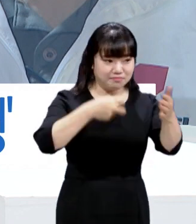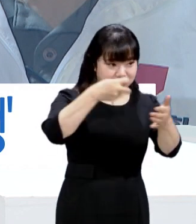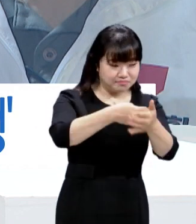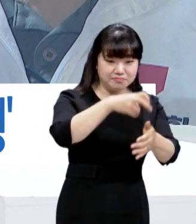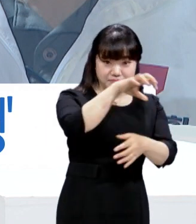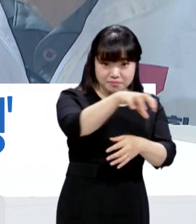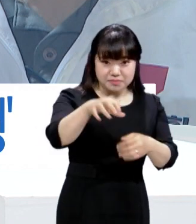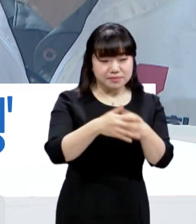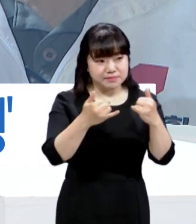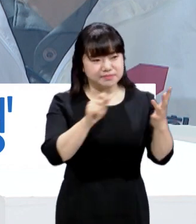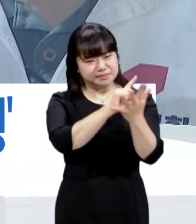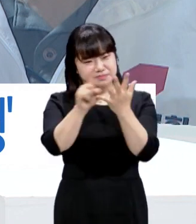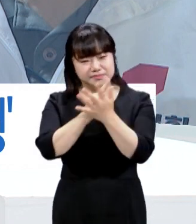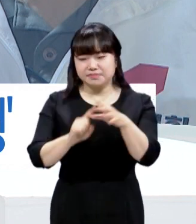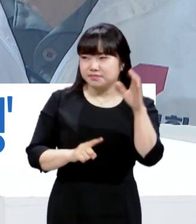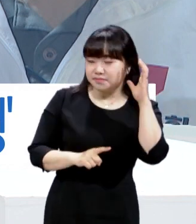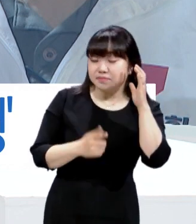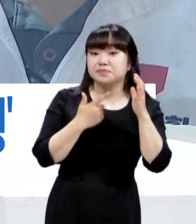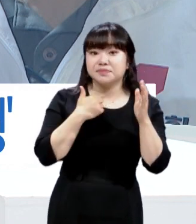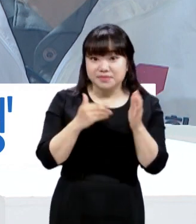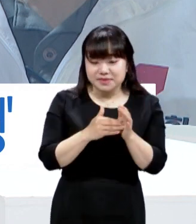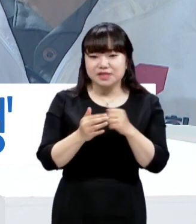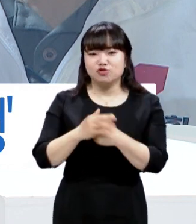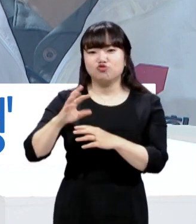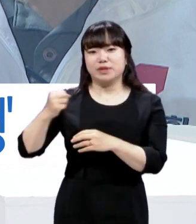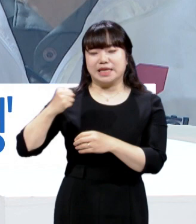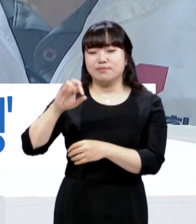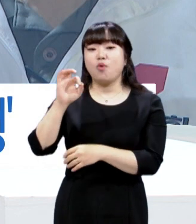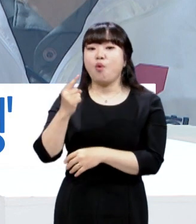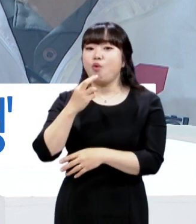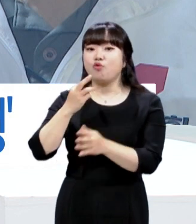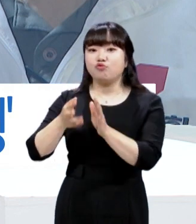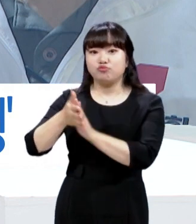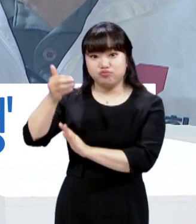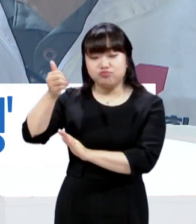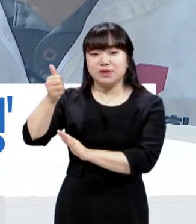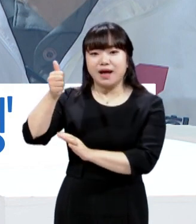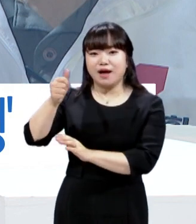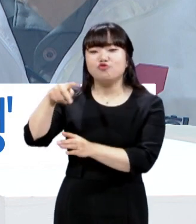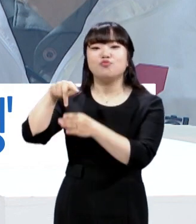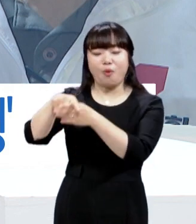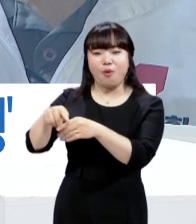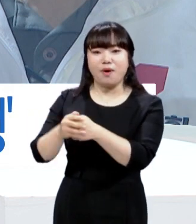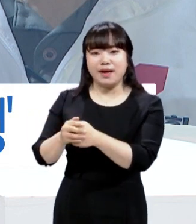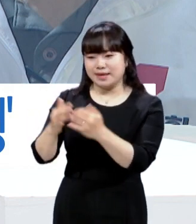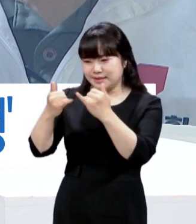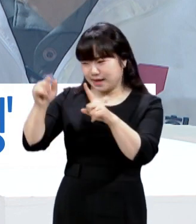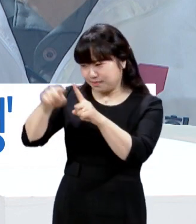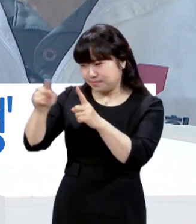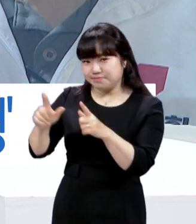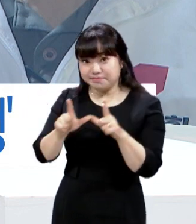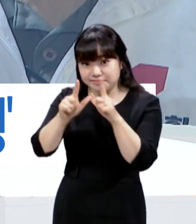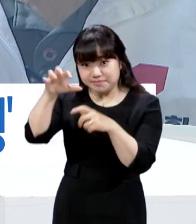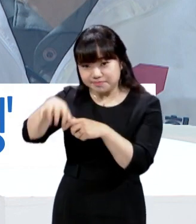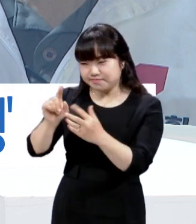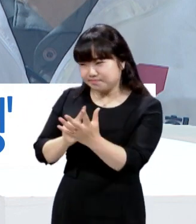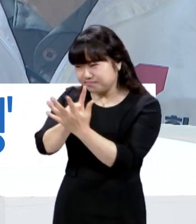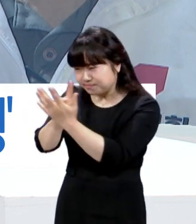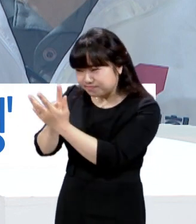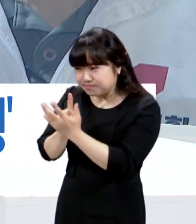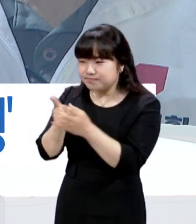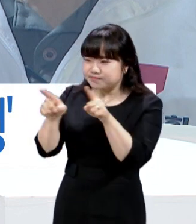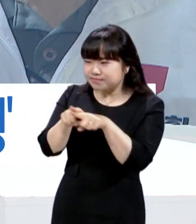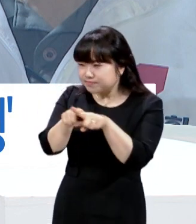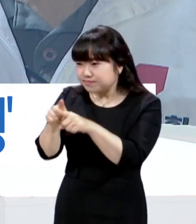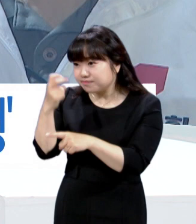찾아 근로자들 목소리에 기울였고 국민의 이모 세운 후보는 1인가구 밀집 지역을 찾아 안심 보안 강과 동행